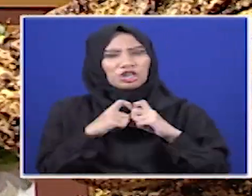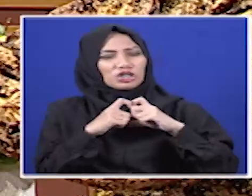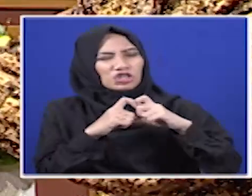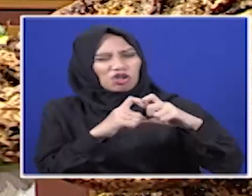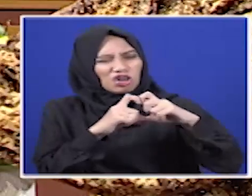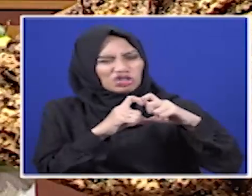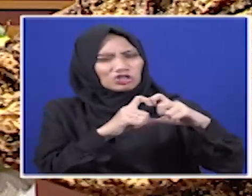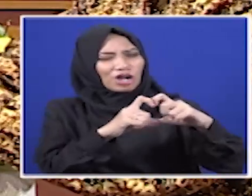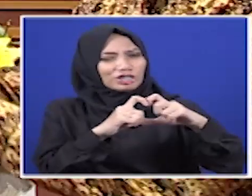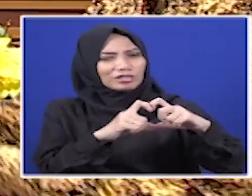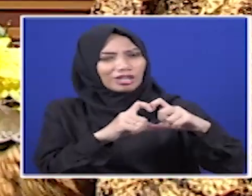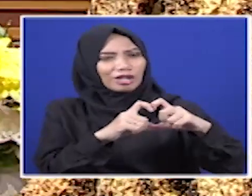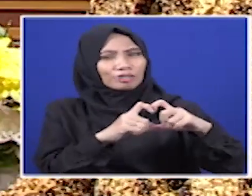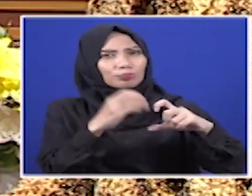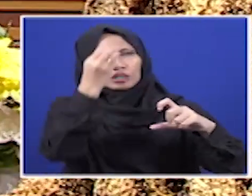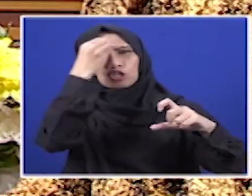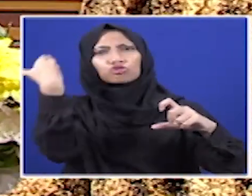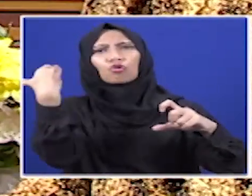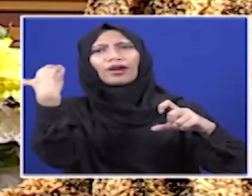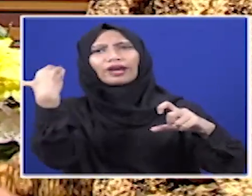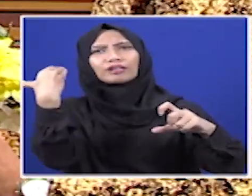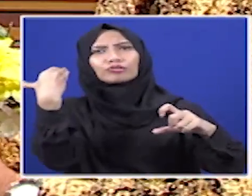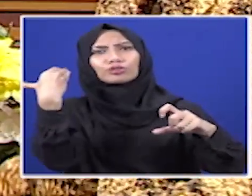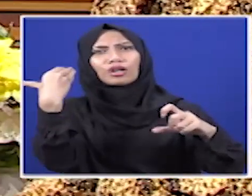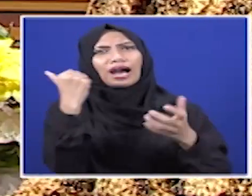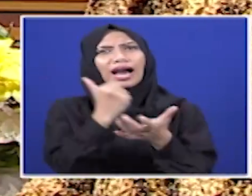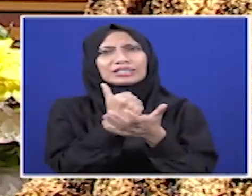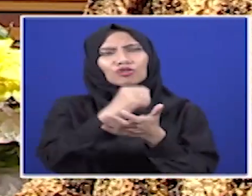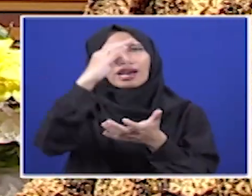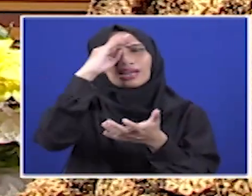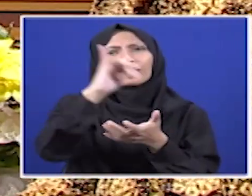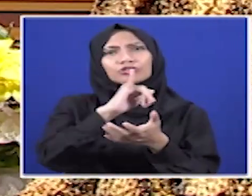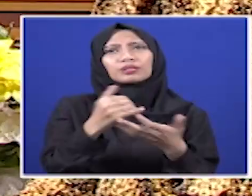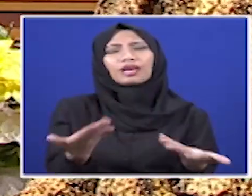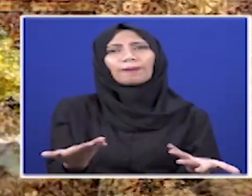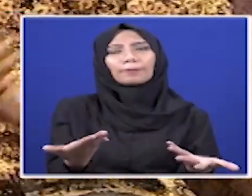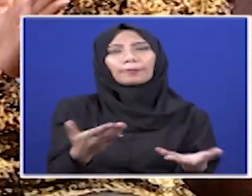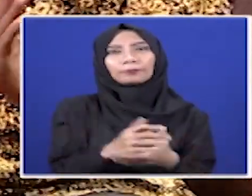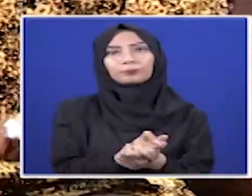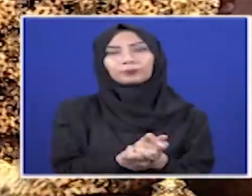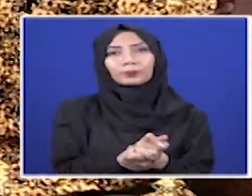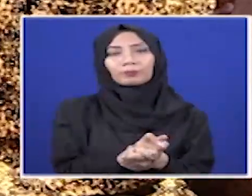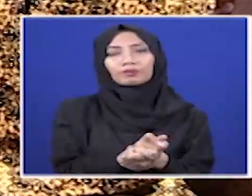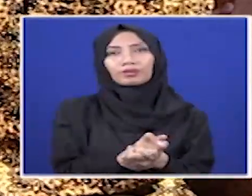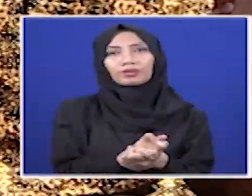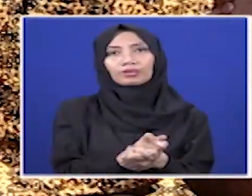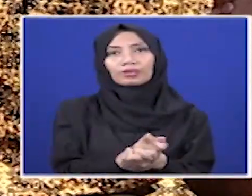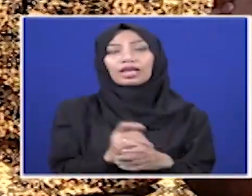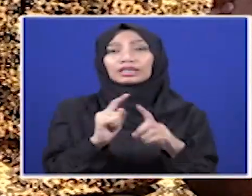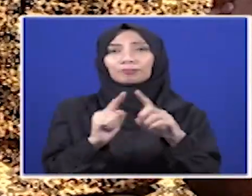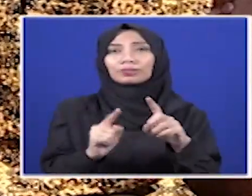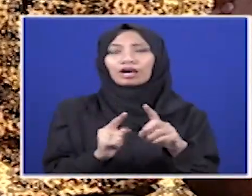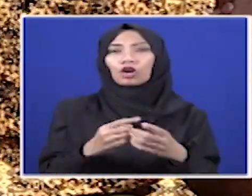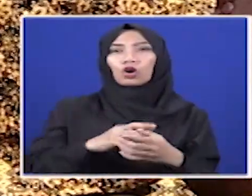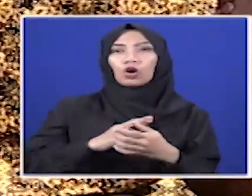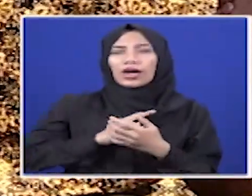mencari Siapa tahu siapa asal usul di sini tapi kalau misalkan Mbak Vio ingin memulai hidup baru mudah-mudahan Allah pertemukan di orang yang